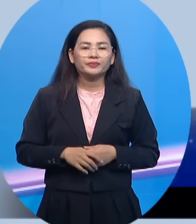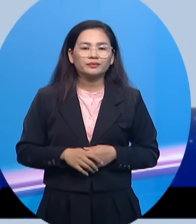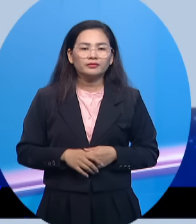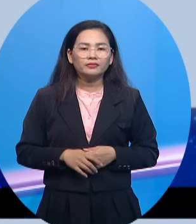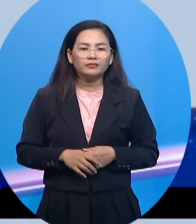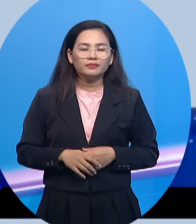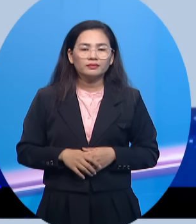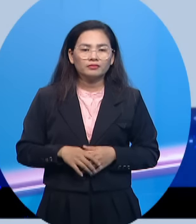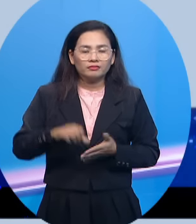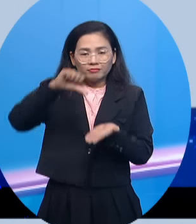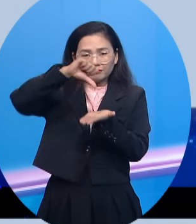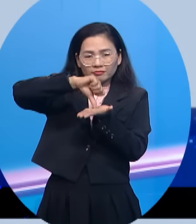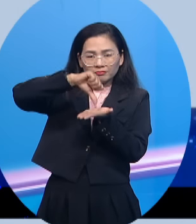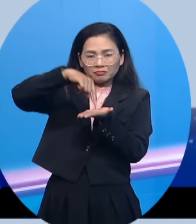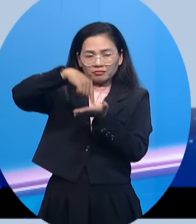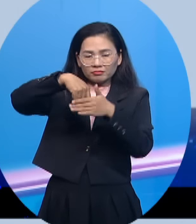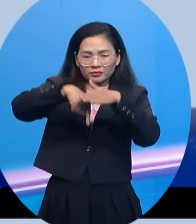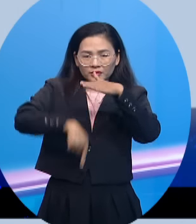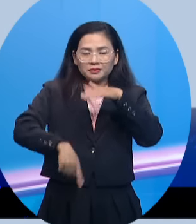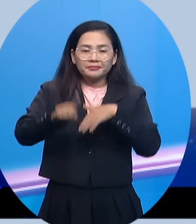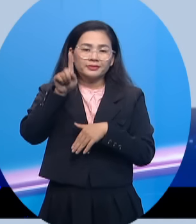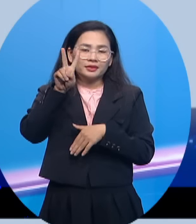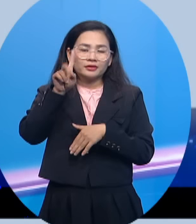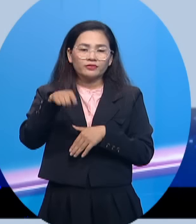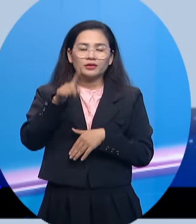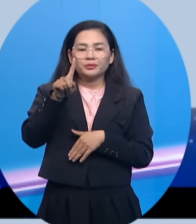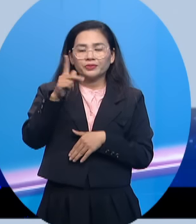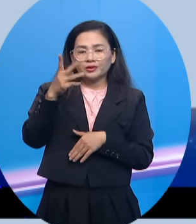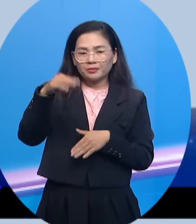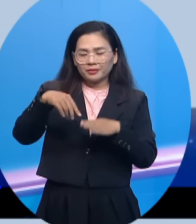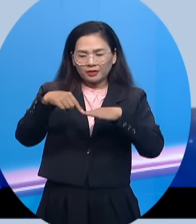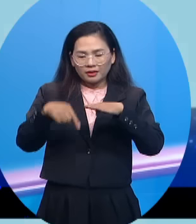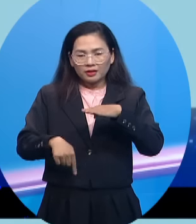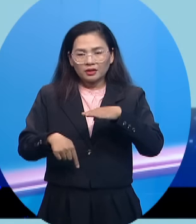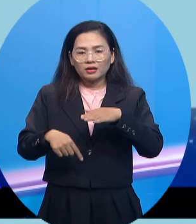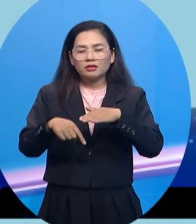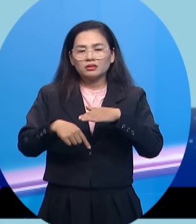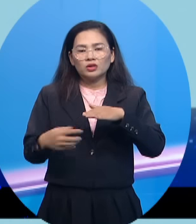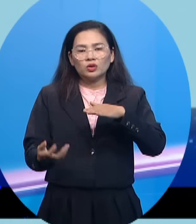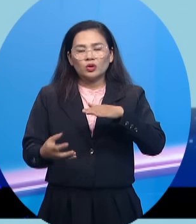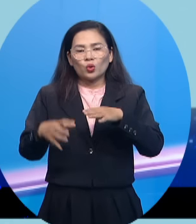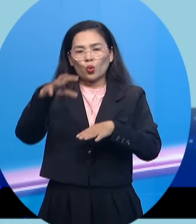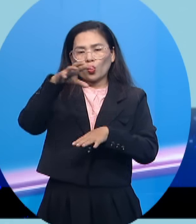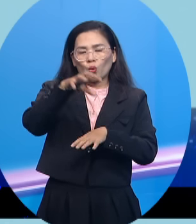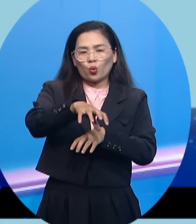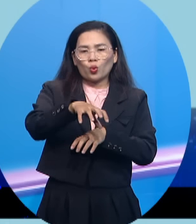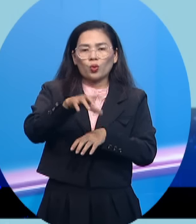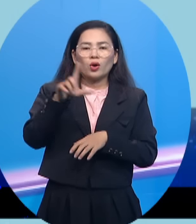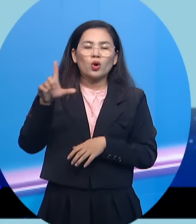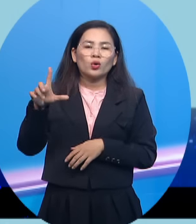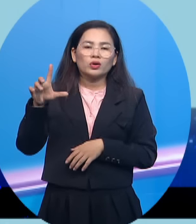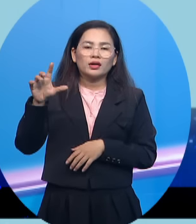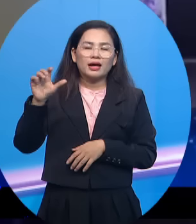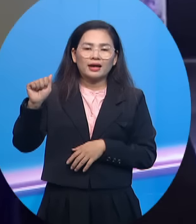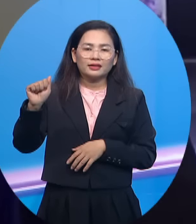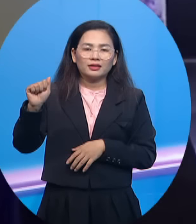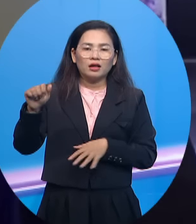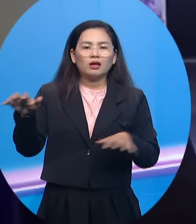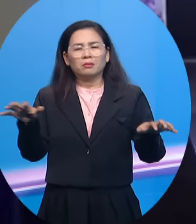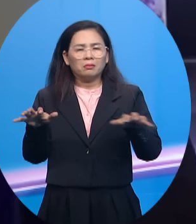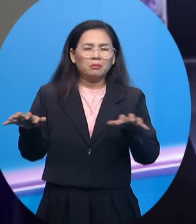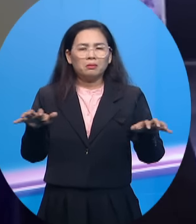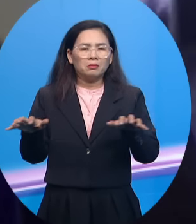Tâm chấn trận động đất có độ sâu khoảng 12,1 km và nằm bên dưới khu dân cư đông đúc của Los Angeles, rung lắc được